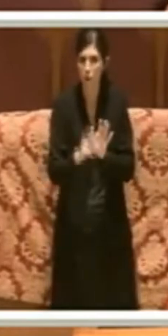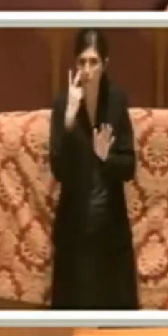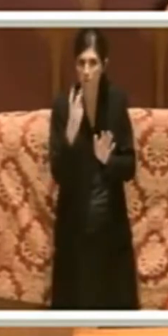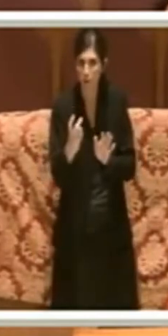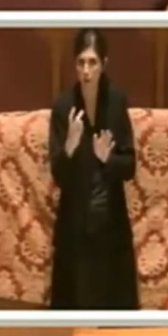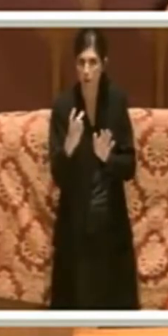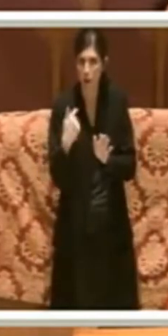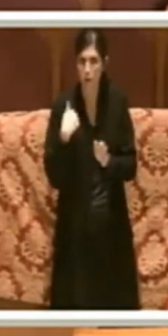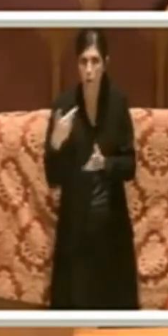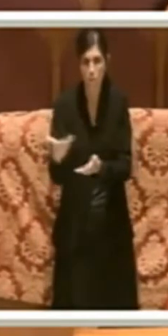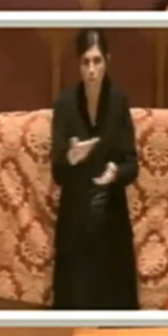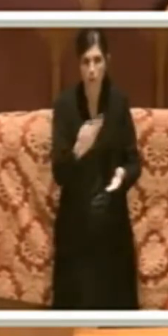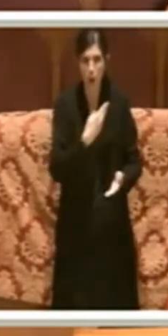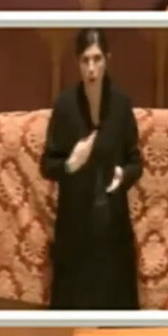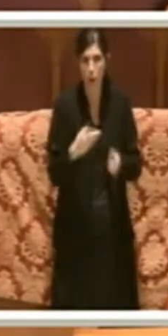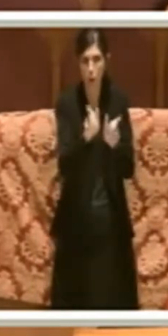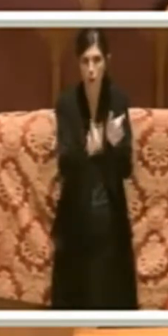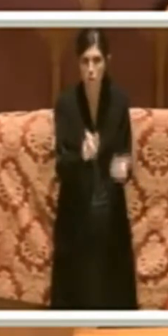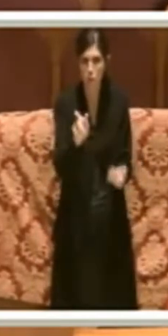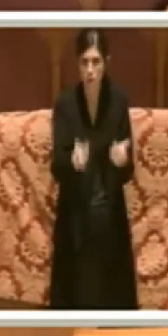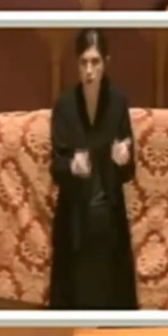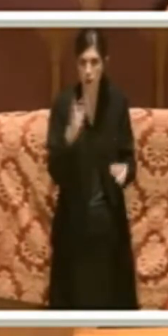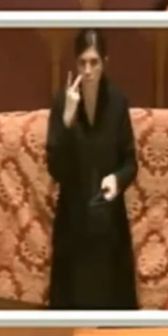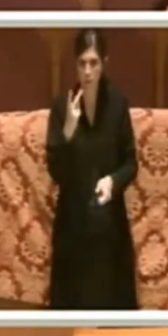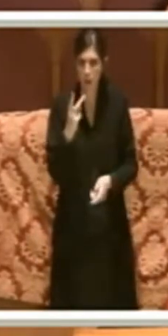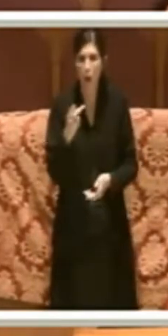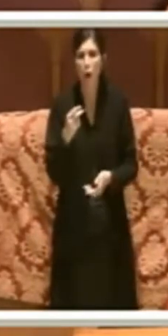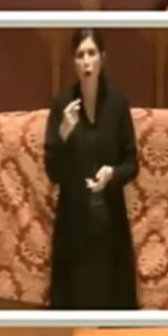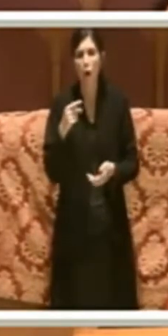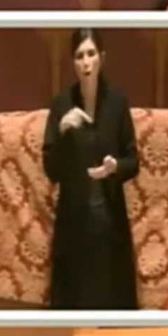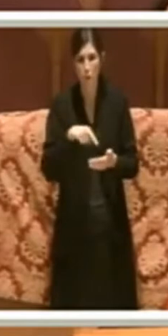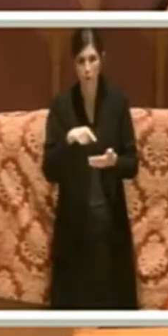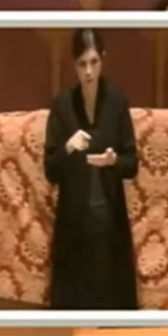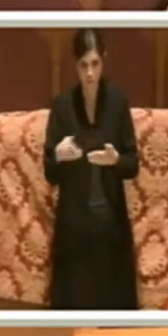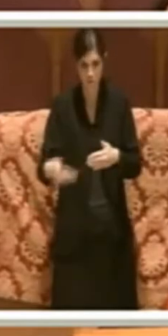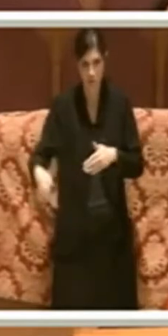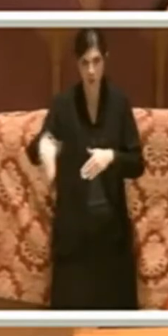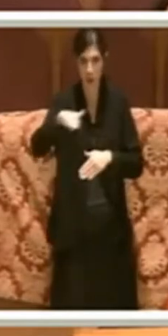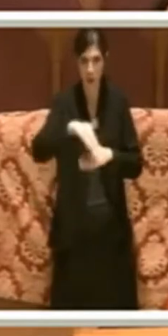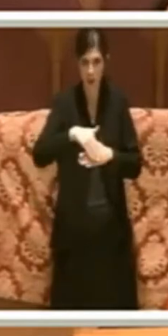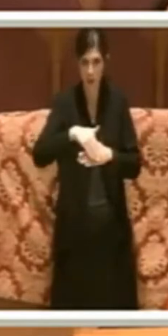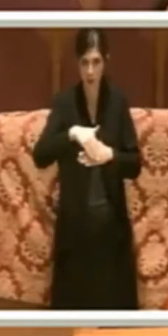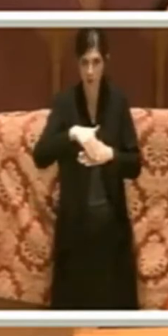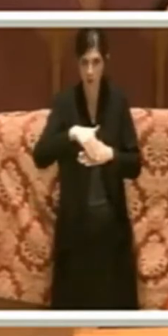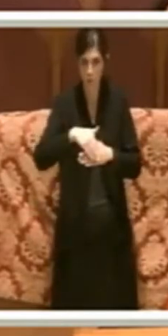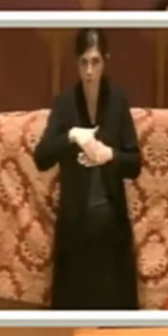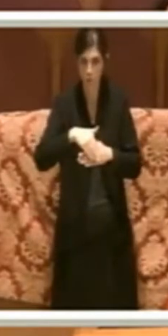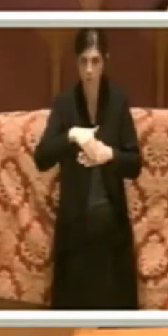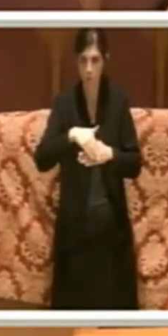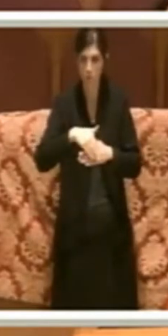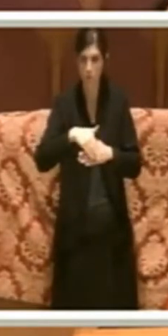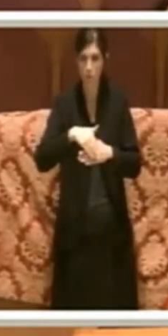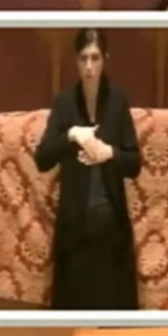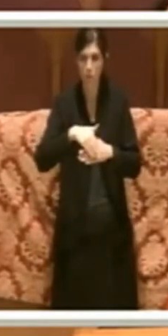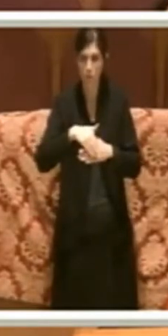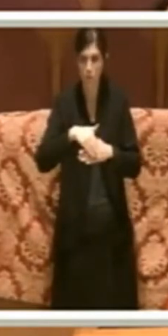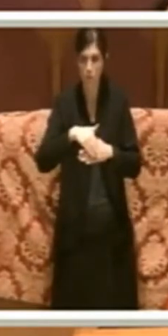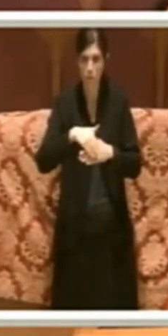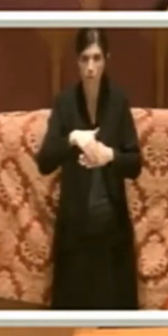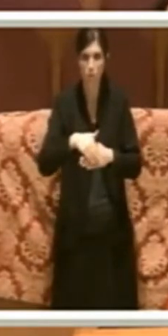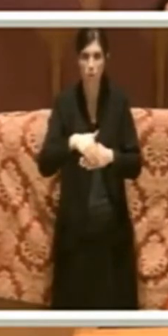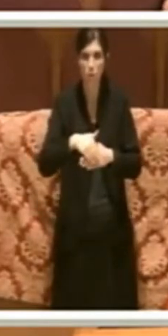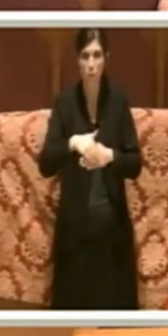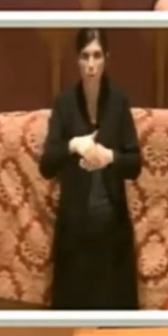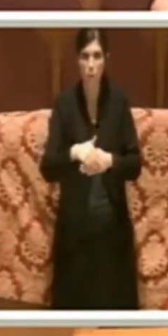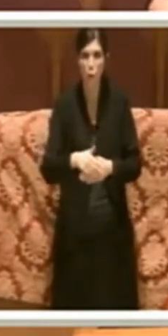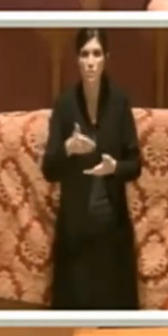colleghi consiglieri a leggere l'allegato che è alla parte integrante